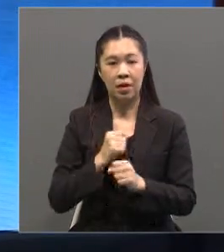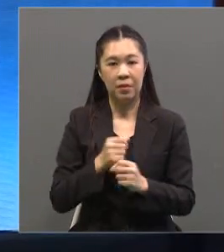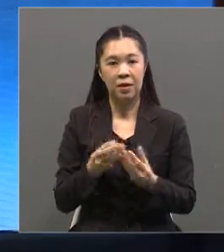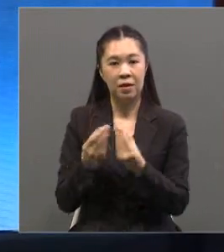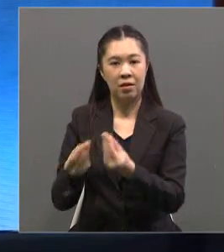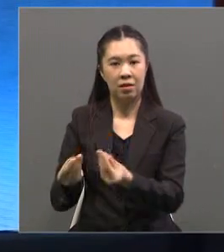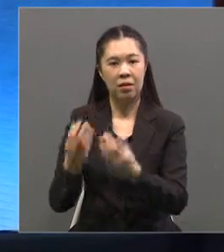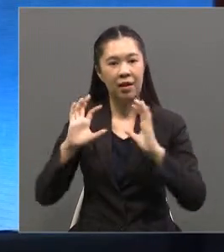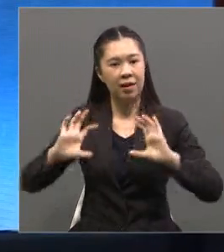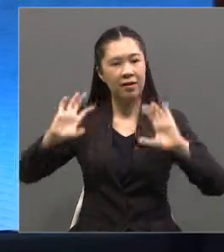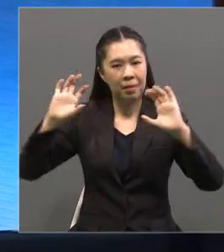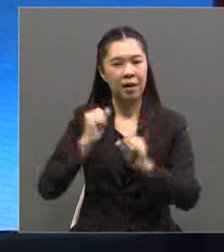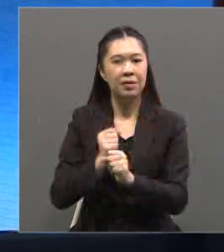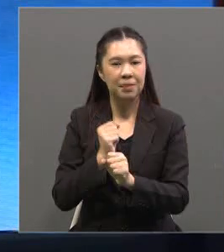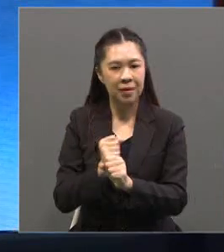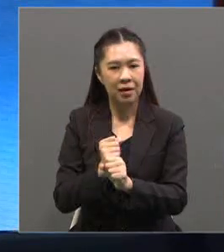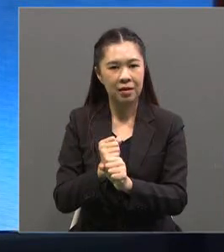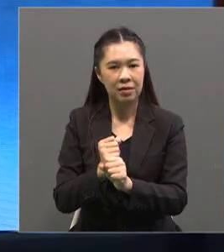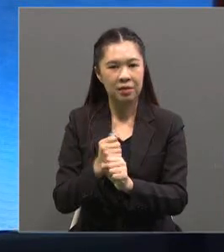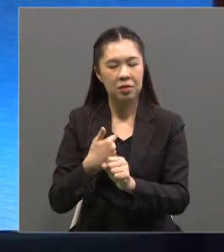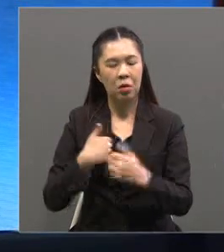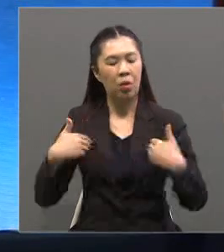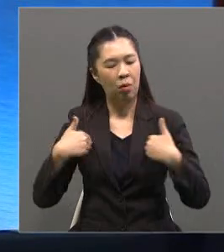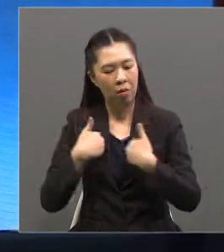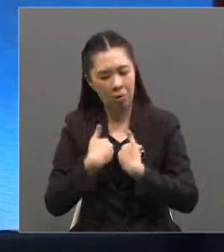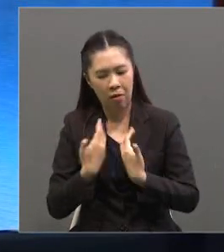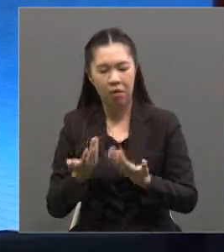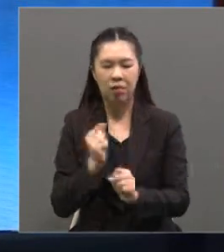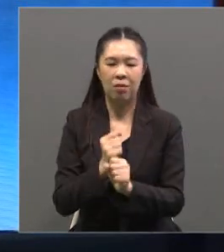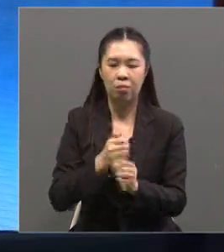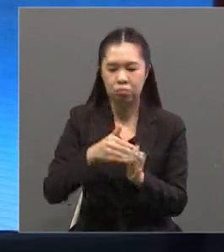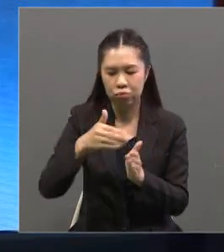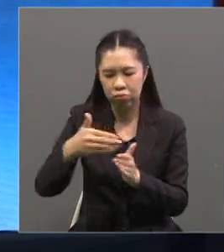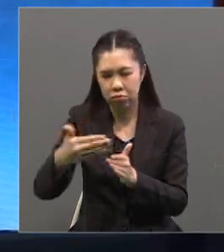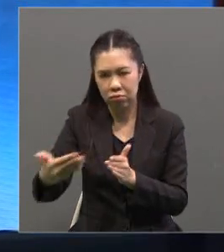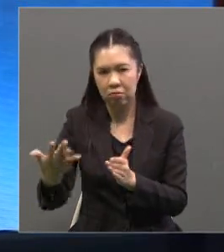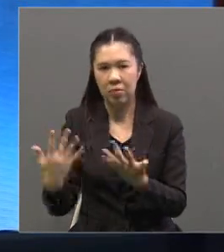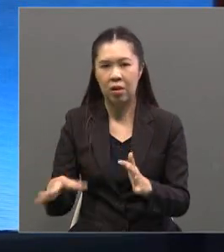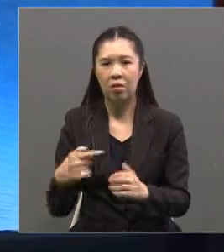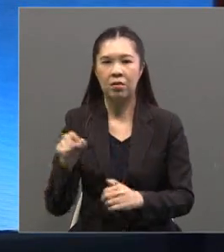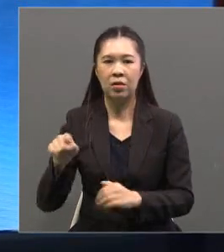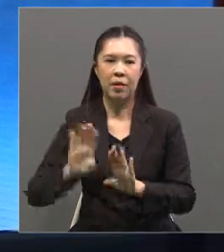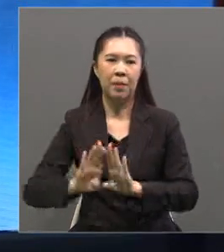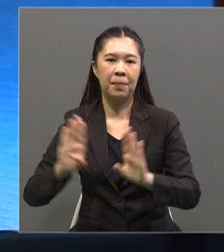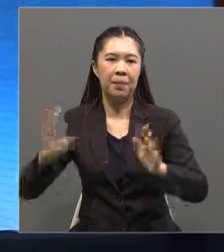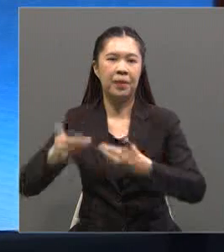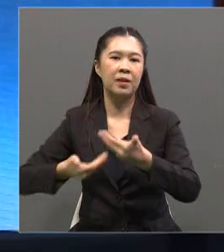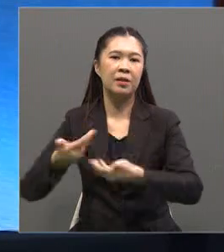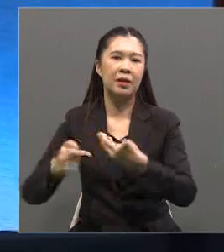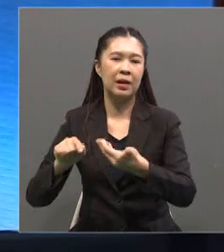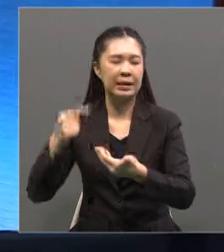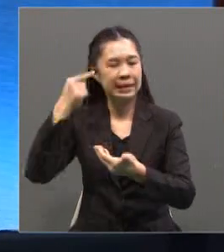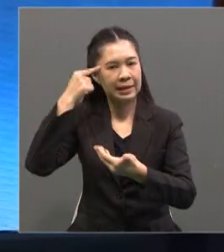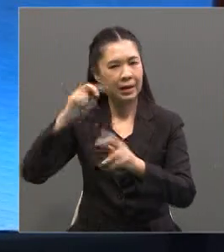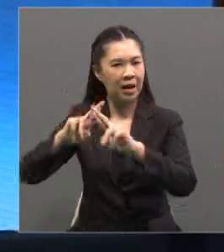ฐบาลเราทำงานอย่างลืมเหน็ดลืมเหนื่อยเนี่ยไปเปิดตลาดใหม่ๆมาผ พอเขาเห็นว่าเริ่มไปเปิดตลาดมาได ้เขามีความหวังก่อน